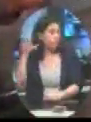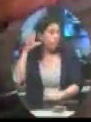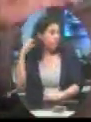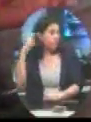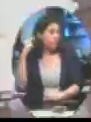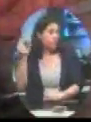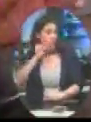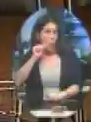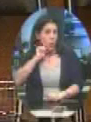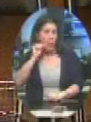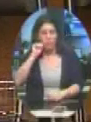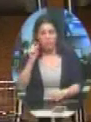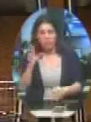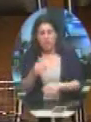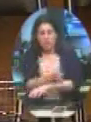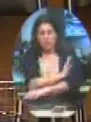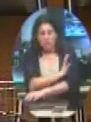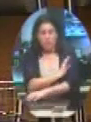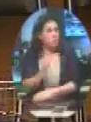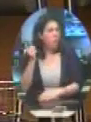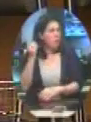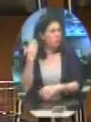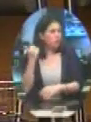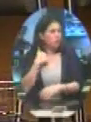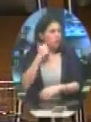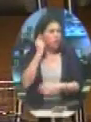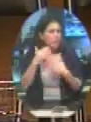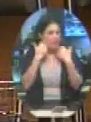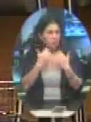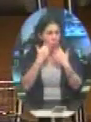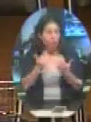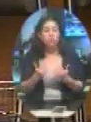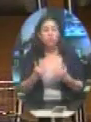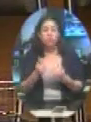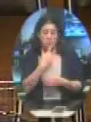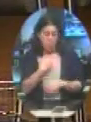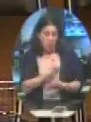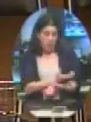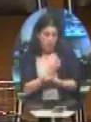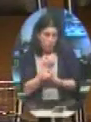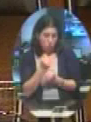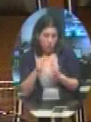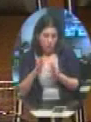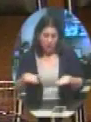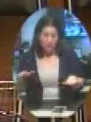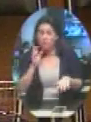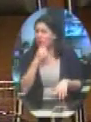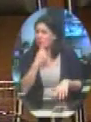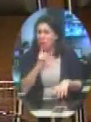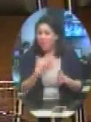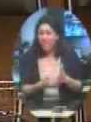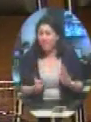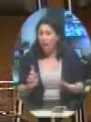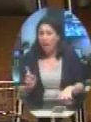יום-יום מצמררים. לא מזמן שמעתי סיפור ממישהו שאמר לי שלקחו אותו לבית הילדים. האמא לא ויתרה.